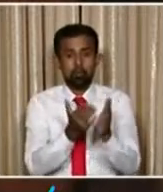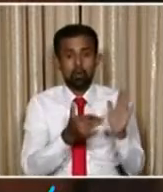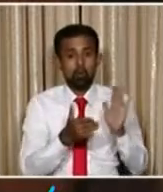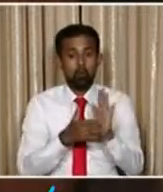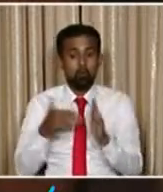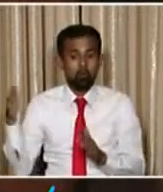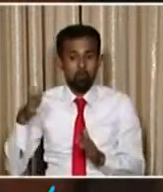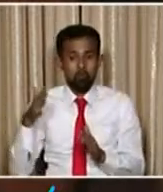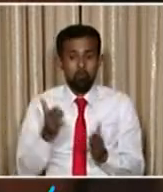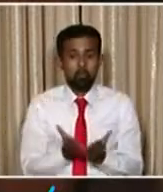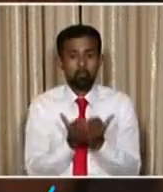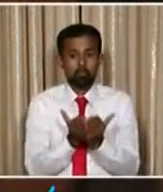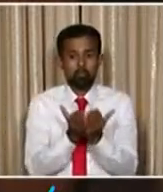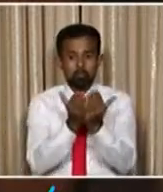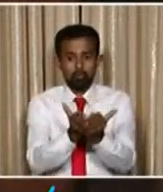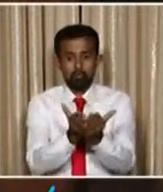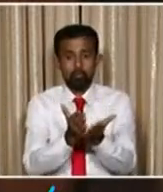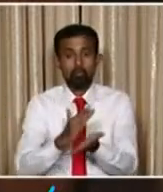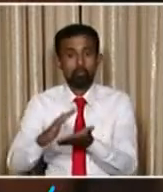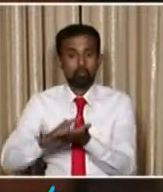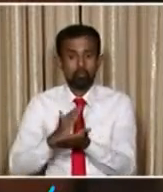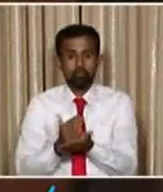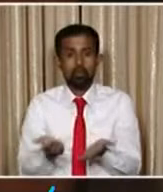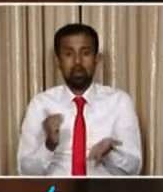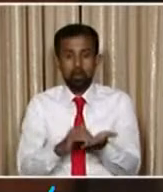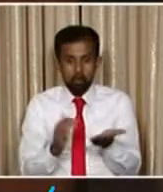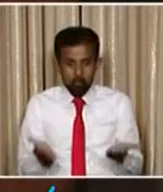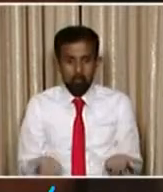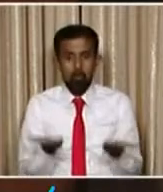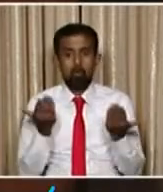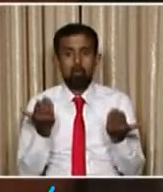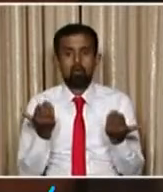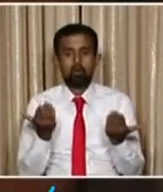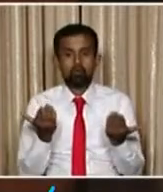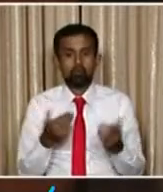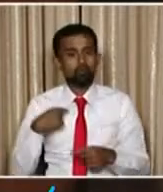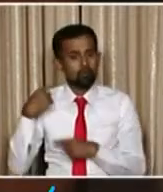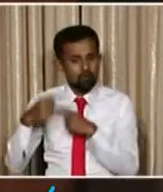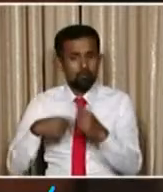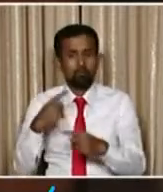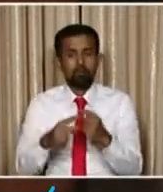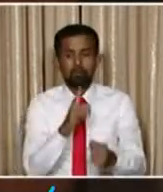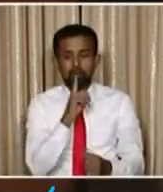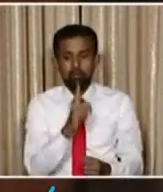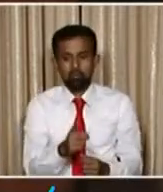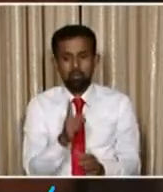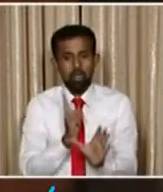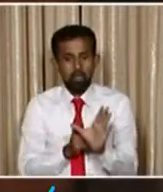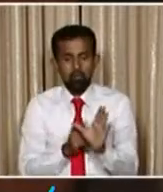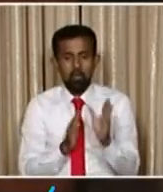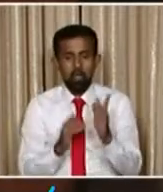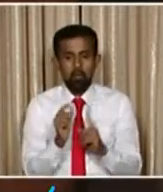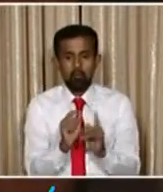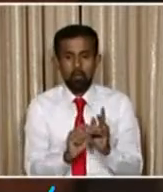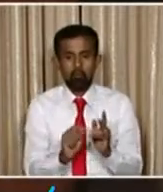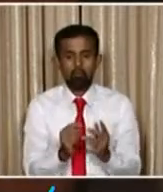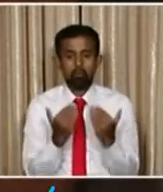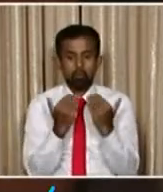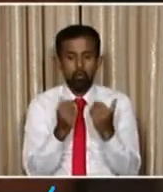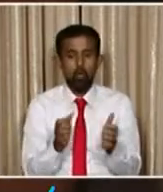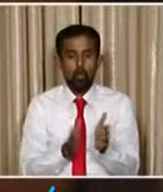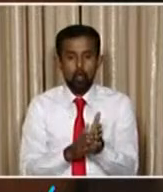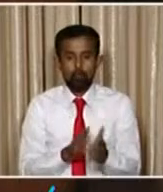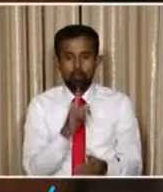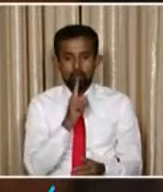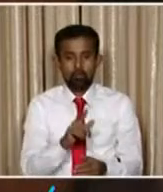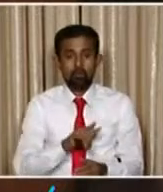යන ෆෙරි සර්විස් එක යම් ක්‍රමයකින් මේ ෆෙරි සර්විස් එක නැවත ආරම්භ කරන්න කියලා දිගින් දිගට මිල්ලම් කරා. මේක හැම අමාත්‍යාංශ උපදේශ කාරක සභාවල